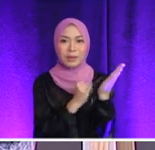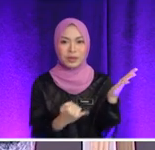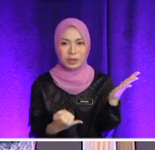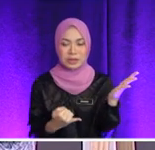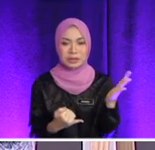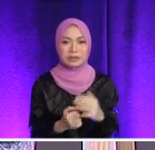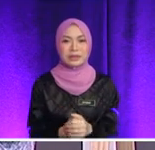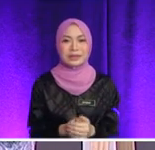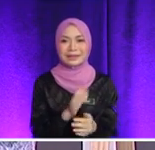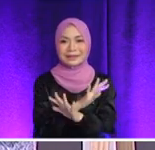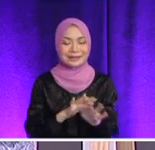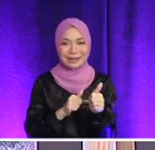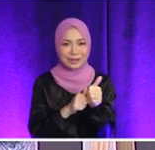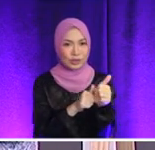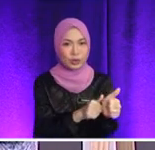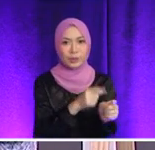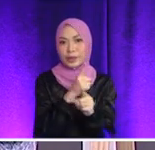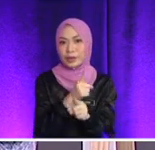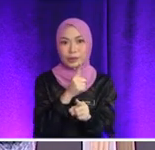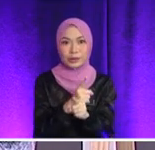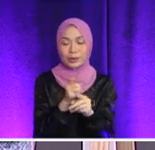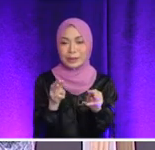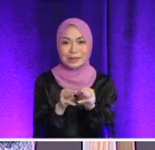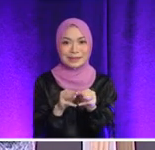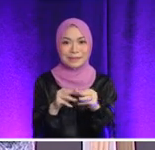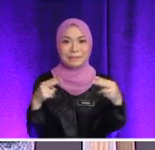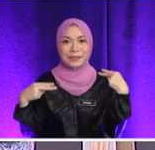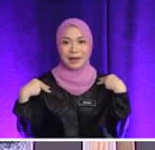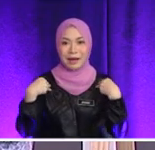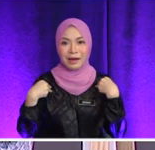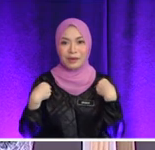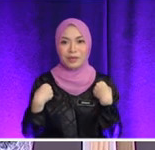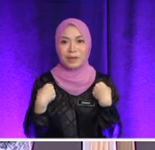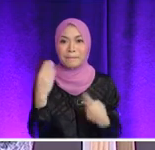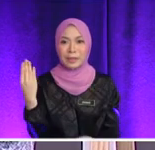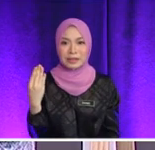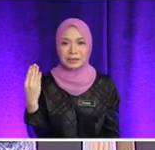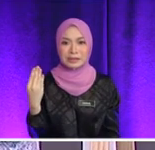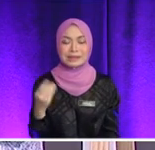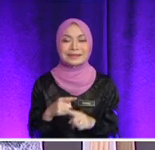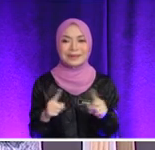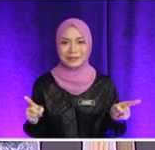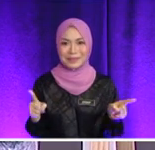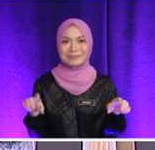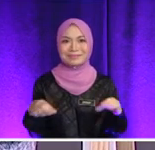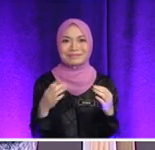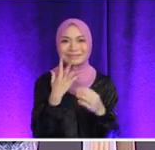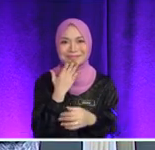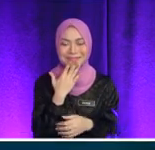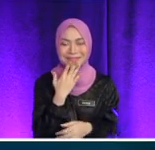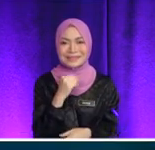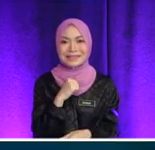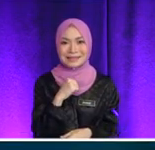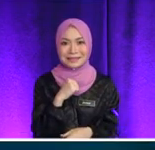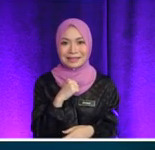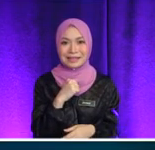alami wanita yang kita lihat daripada kacamata kita sendiri oke seterusnya kelahiran apa wizam ini merupakan